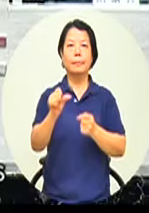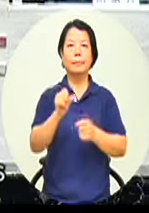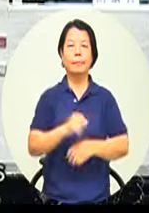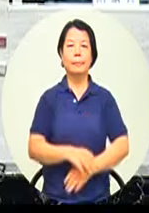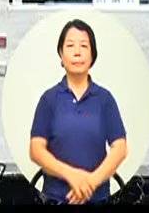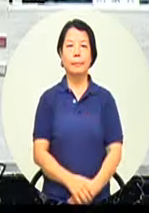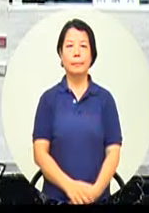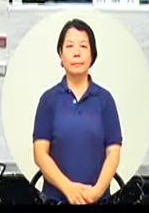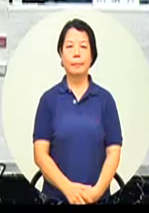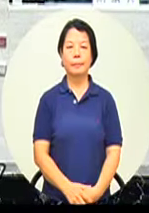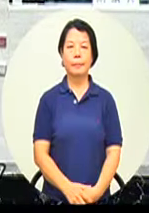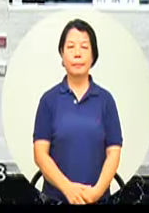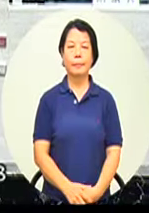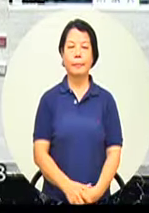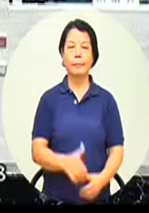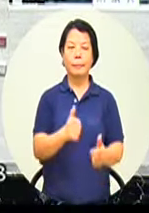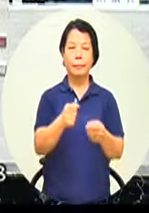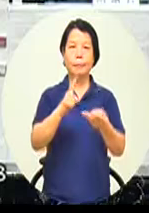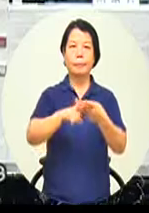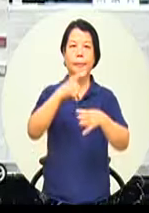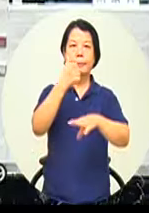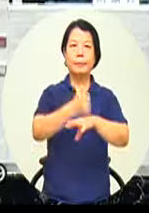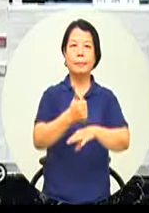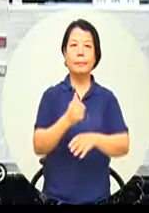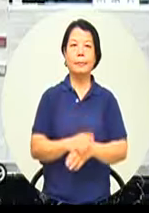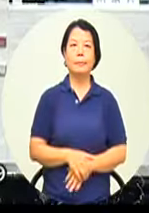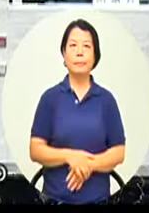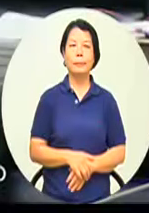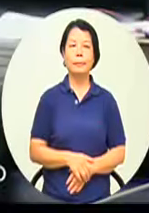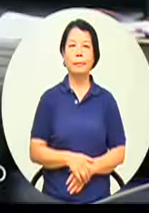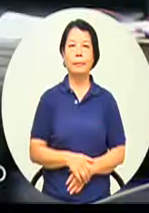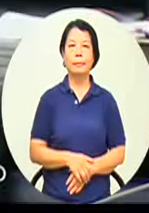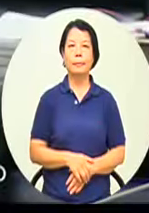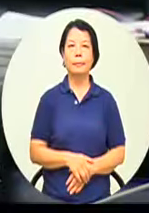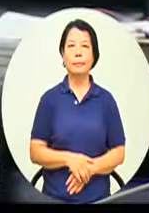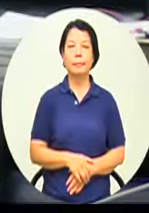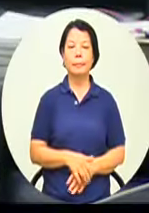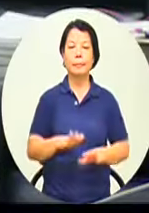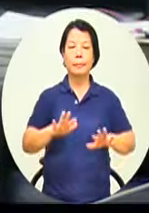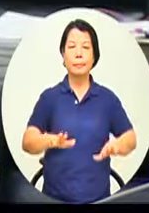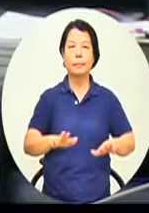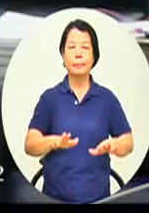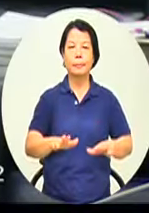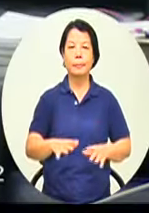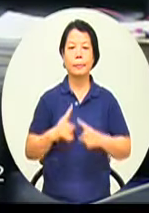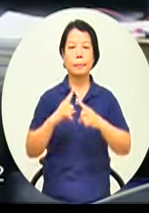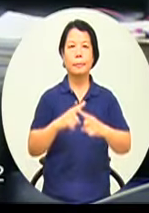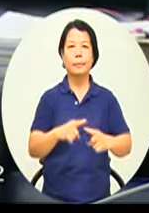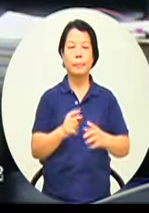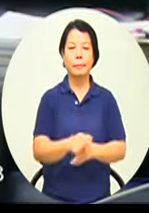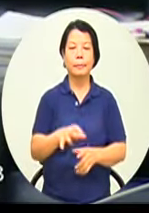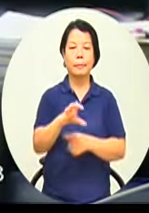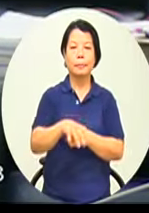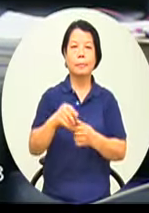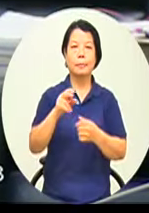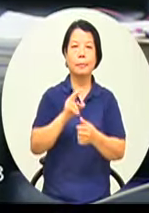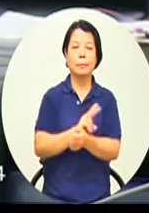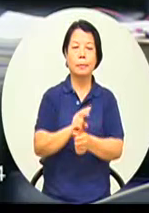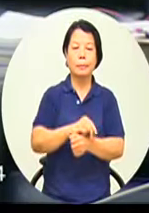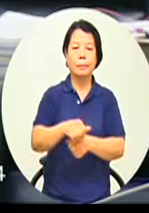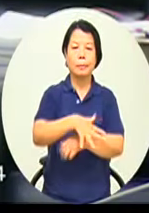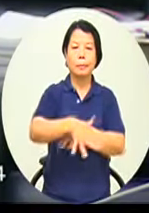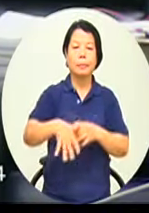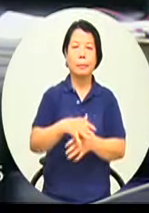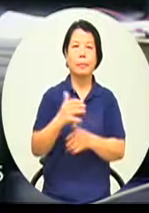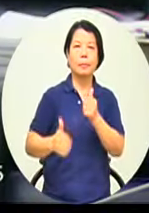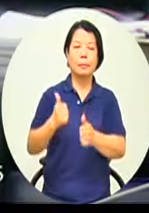好，谢谢主席哈。钟议员，那现场有很多，包括我们农林单位的各单位主管哈，